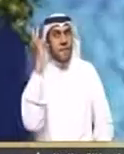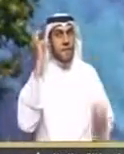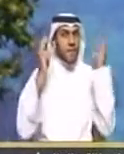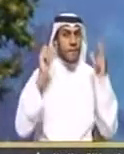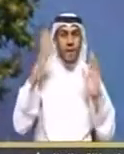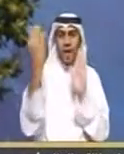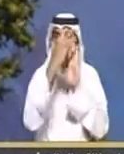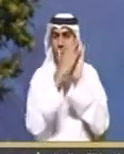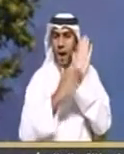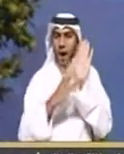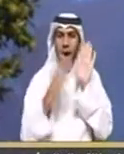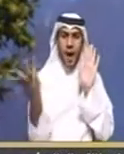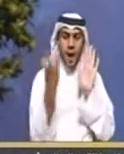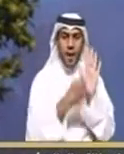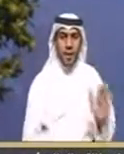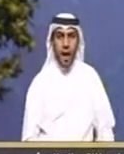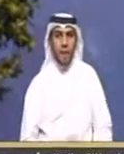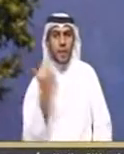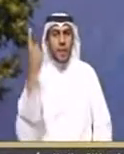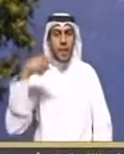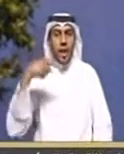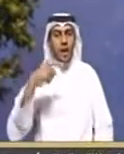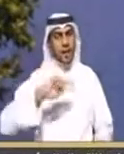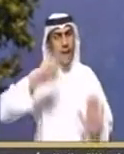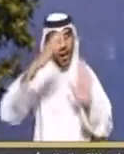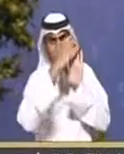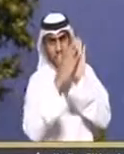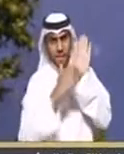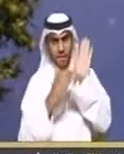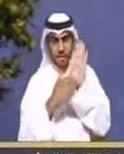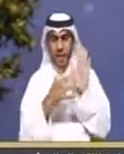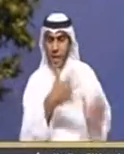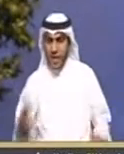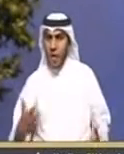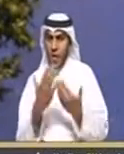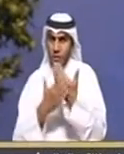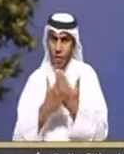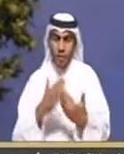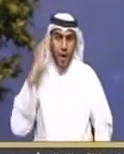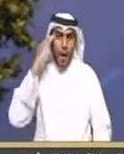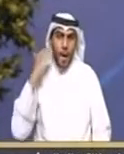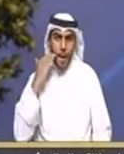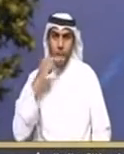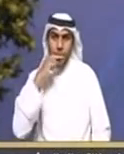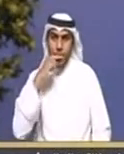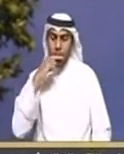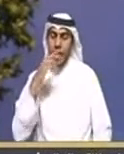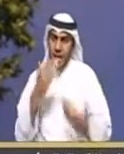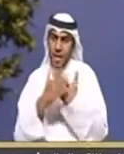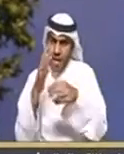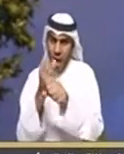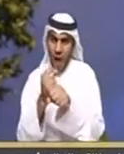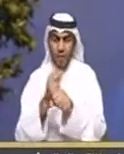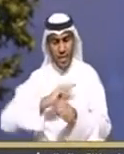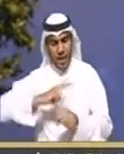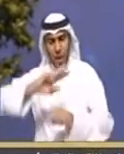طبعا تمكين المرأة والطفل، وأيضا طبعا محو الأمية بشكل عام والمساهمة في تنمية